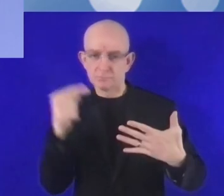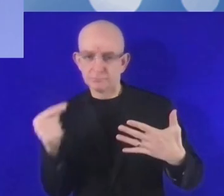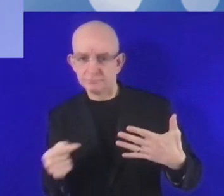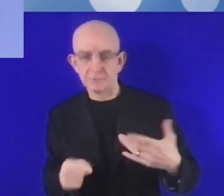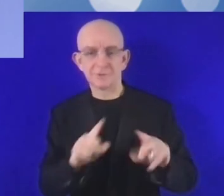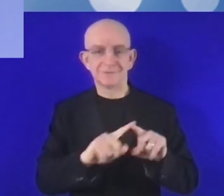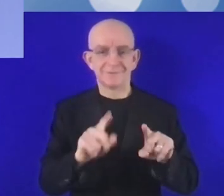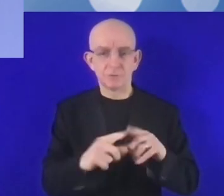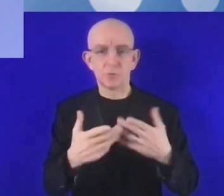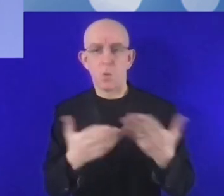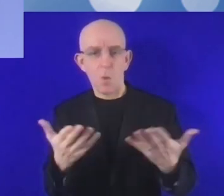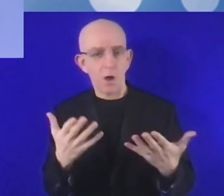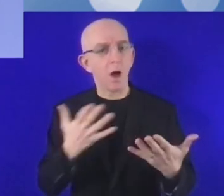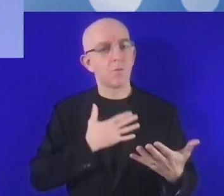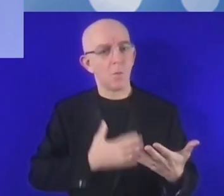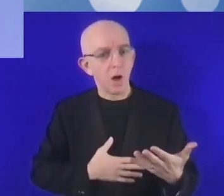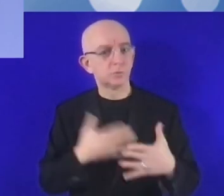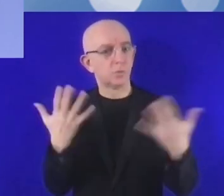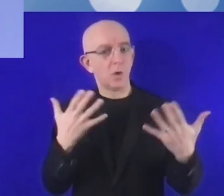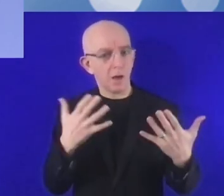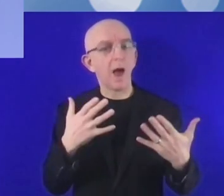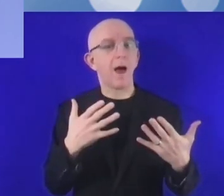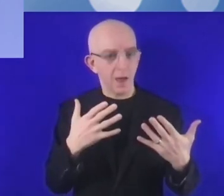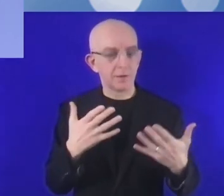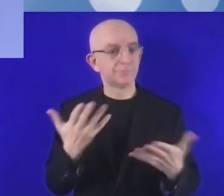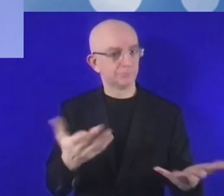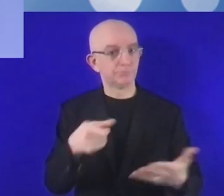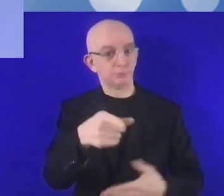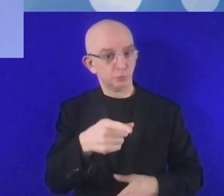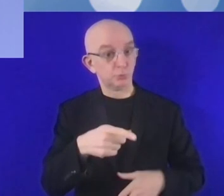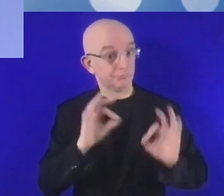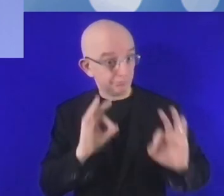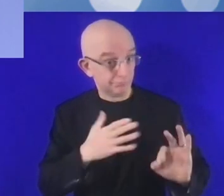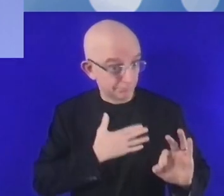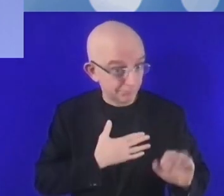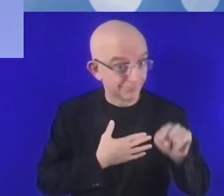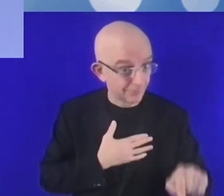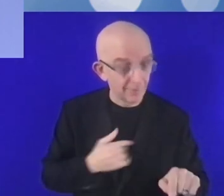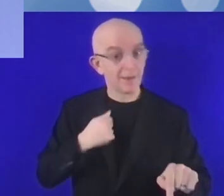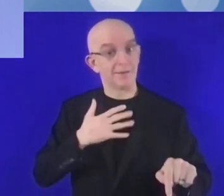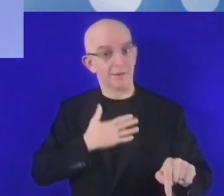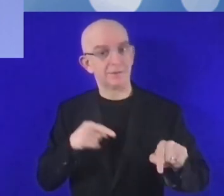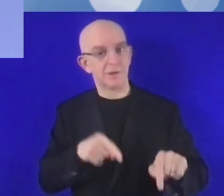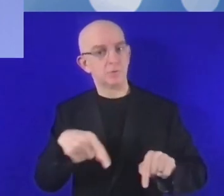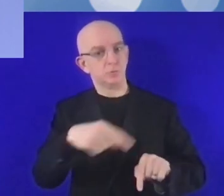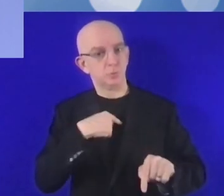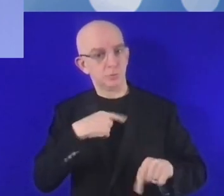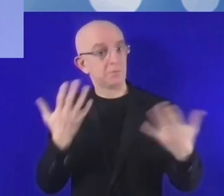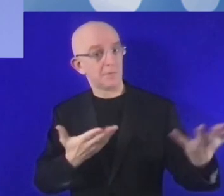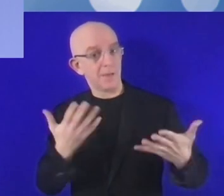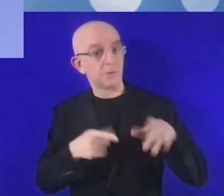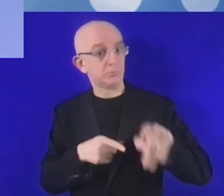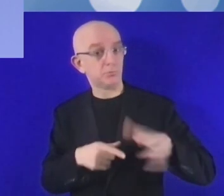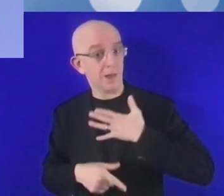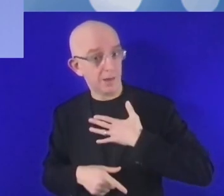细节，有很多的品味，每个人都有自己的喜好。应该讲每一个